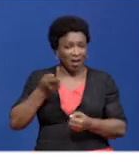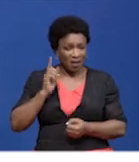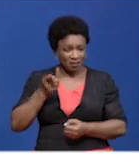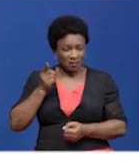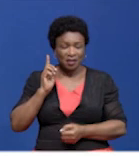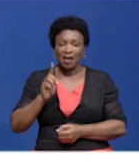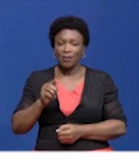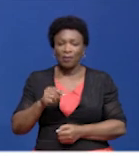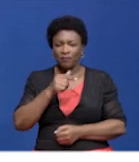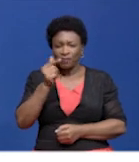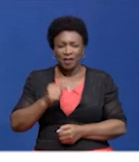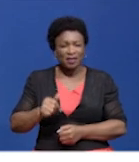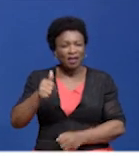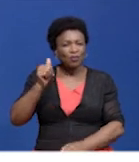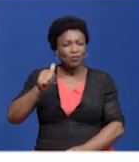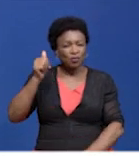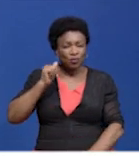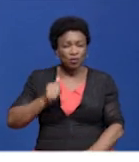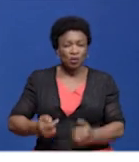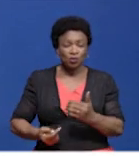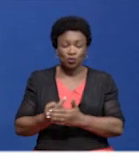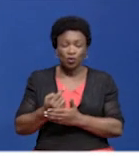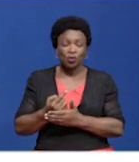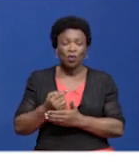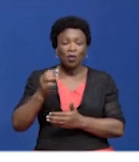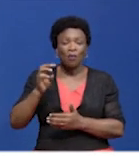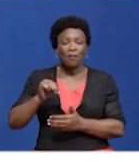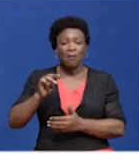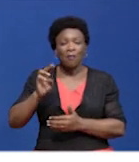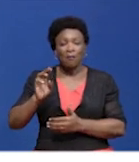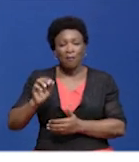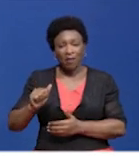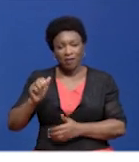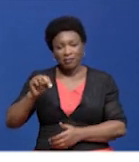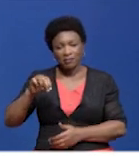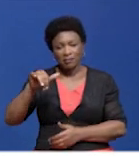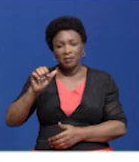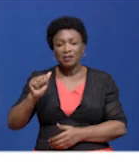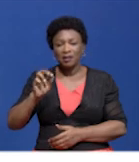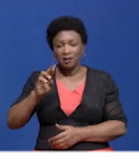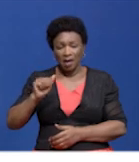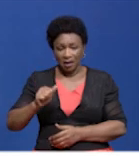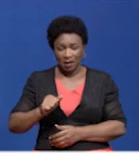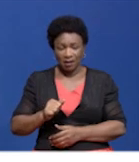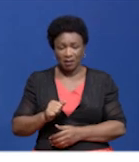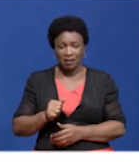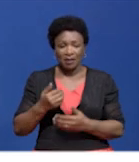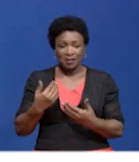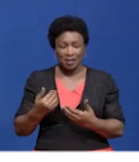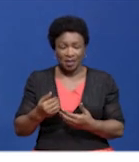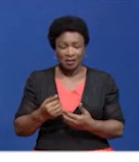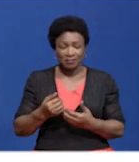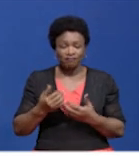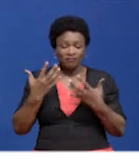muh tz juzi juzi tumb naio han manyara sasa ina ika nafasi ya kuza kw afya